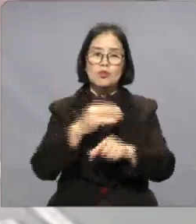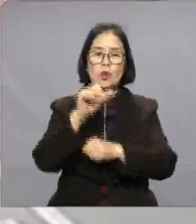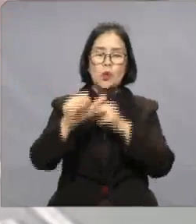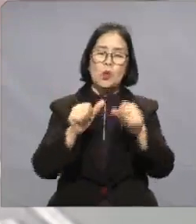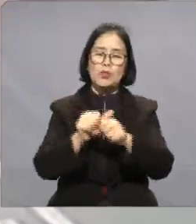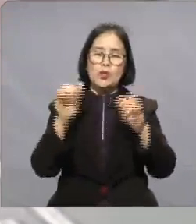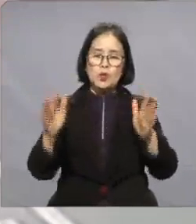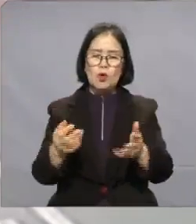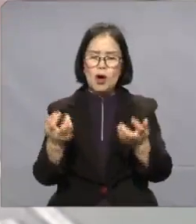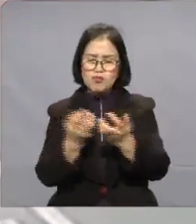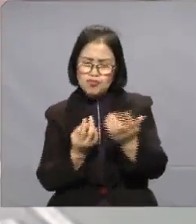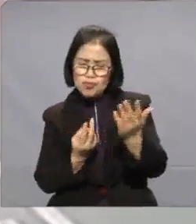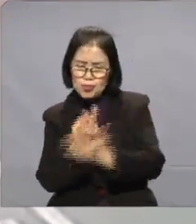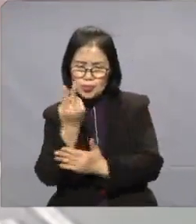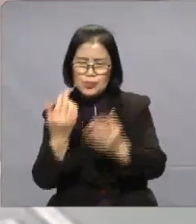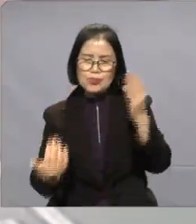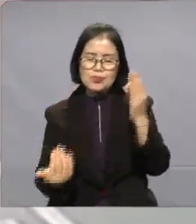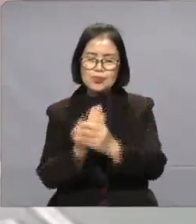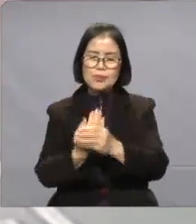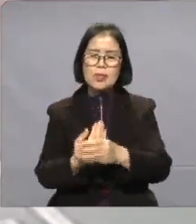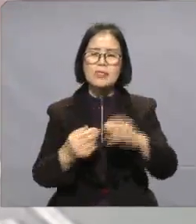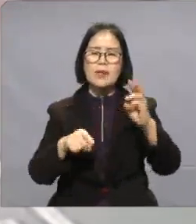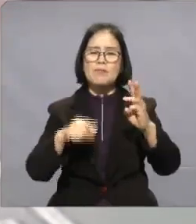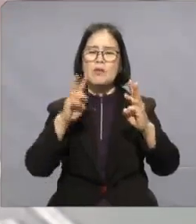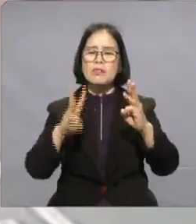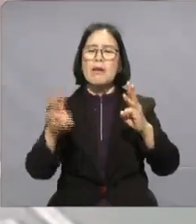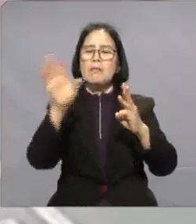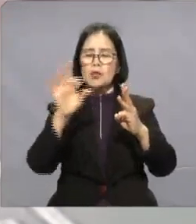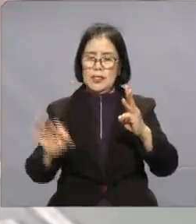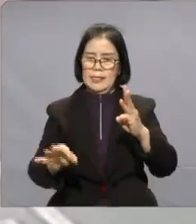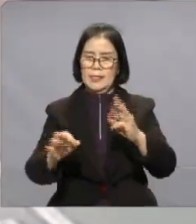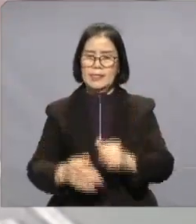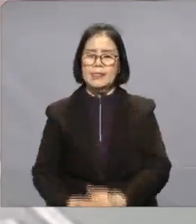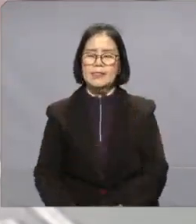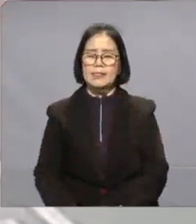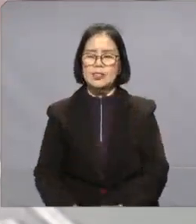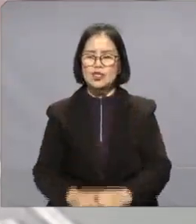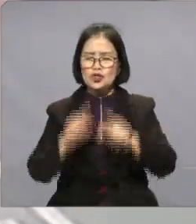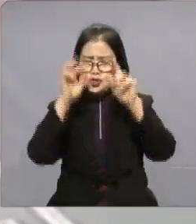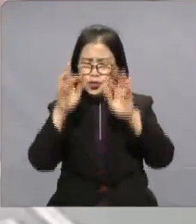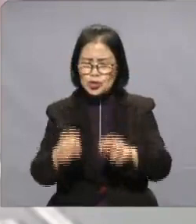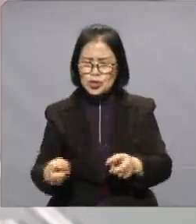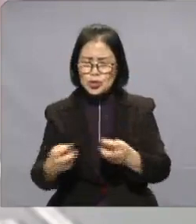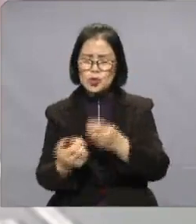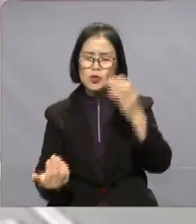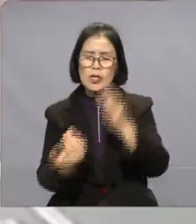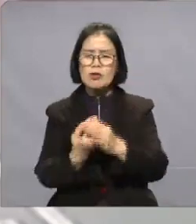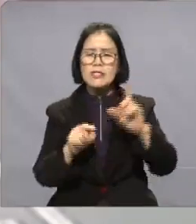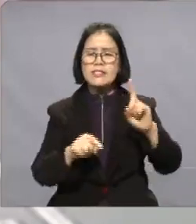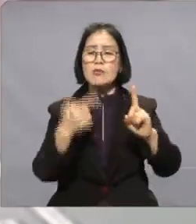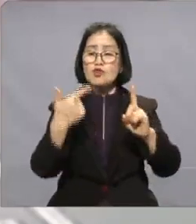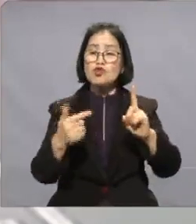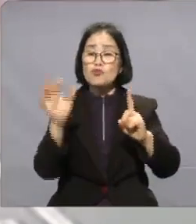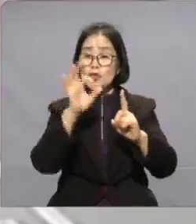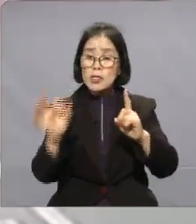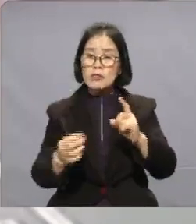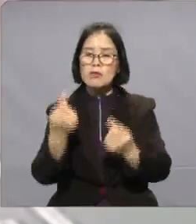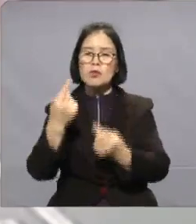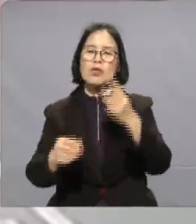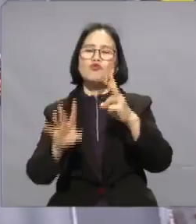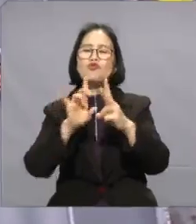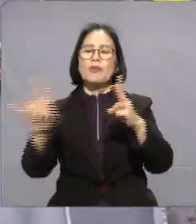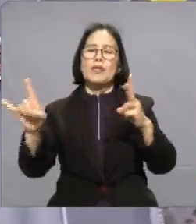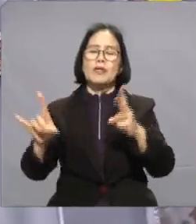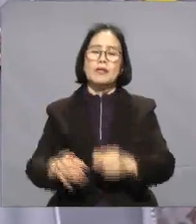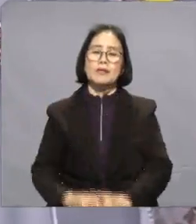5년간 블랙 아이스 교통사고의 경우 3.3%, 눈길 교통사고 1.6%의 2배